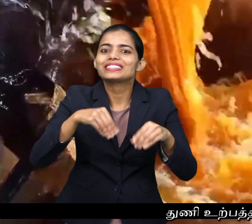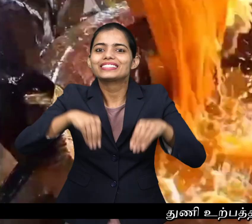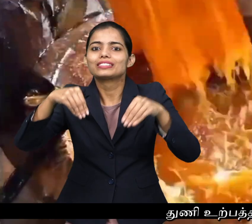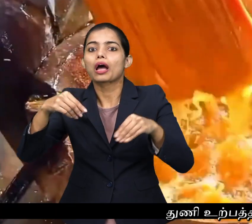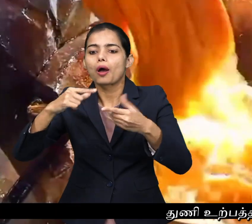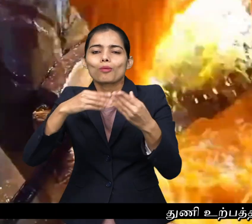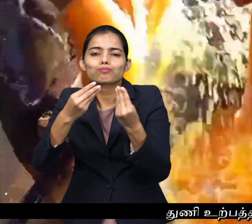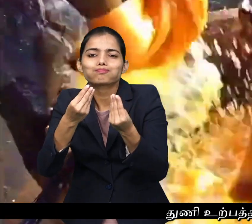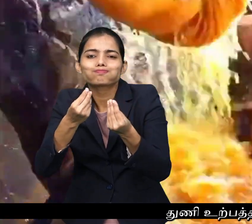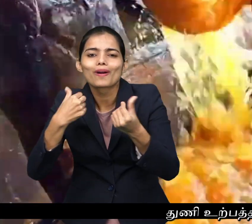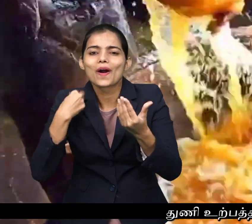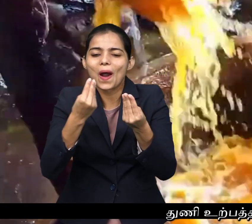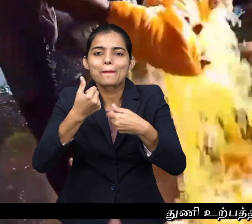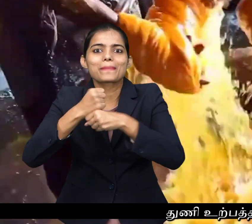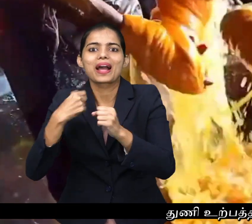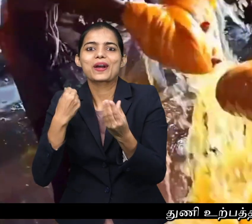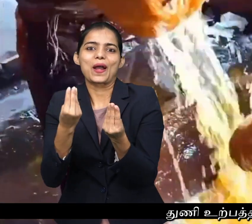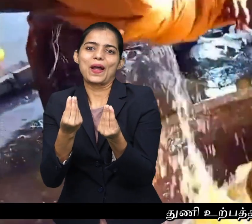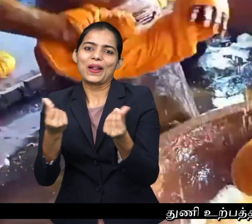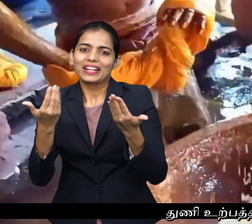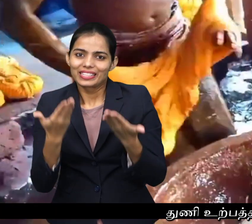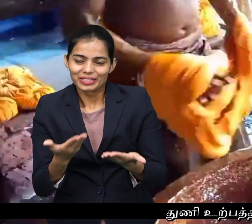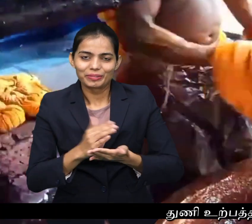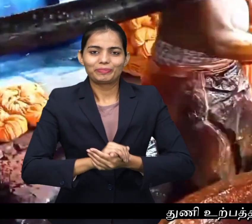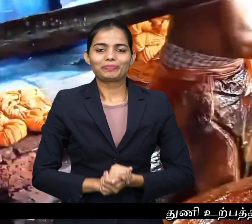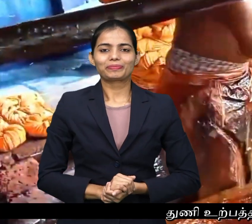உற்பத்திக்கு ஏற்றதாக இருக்கும்.